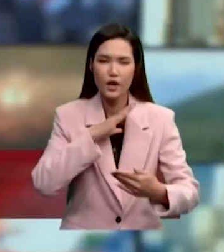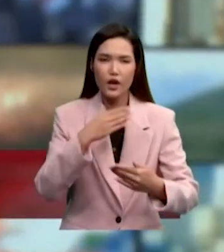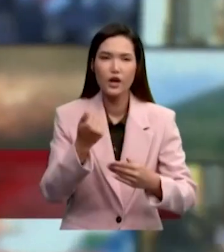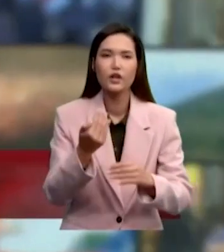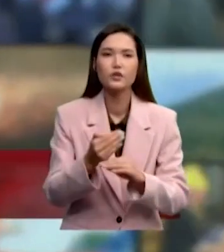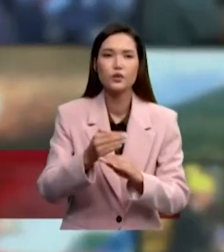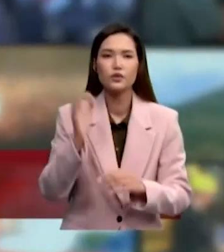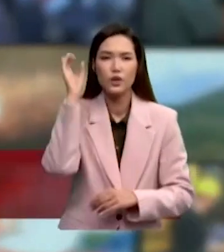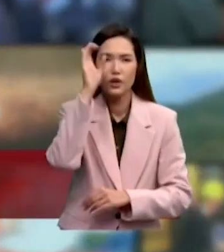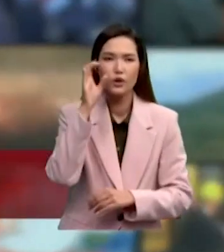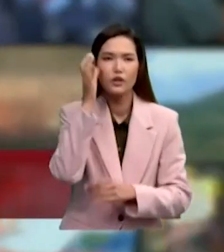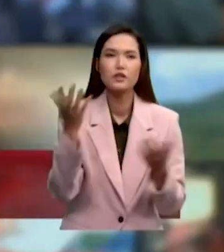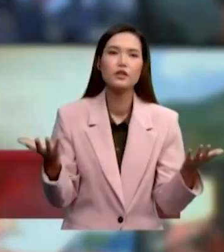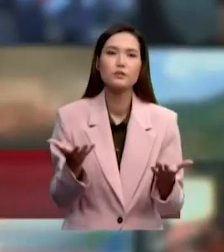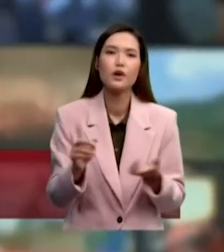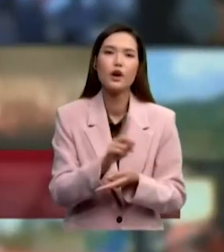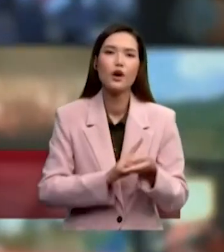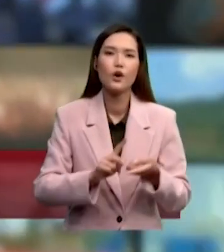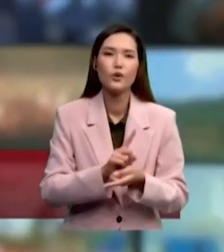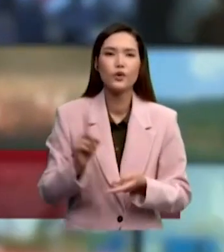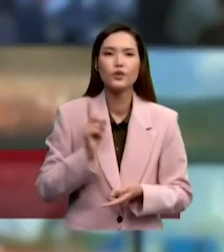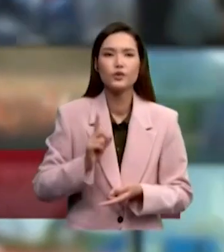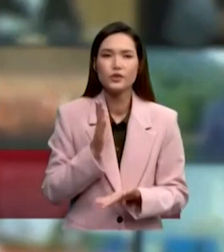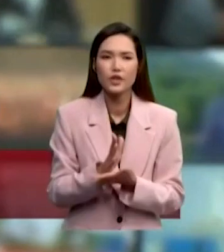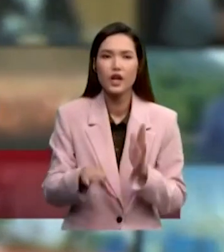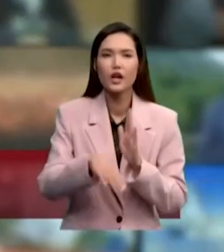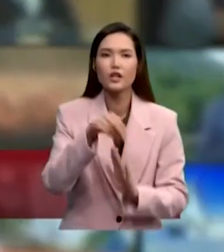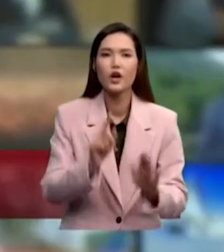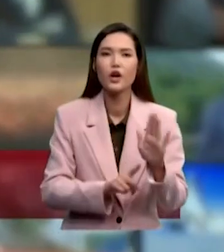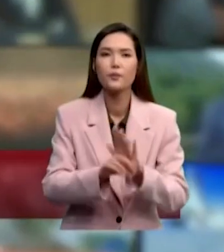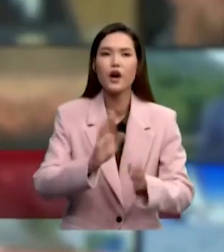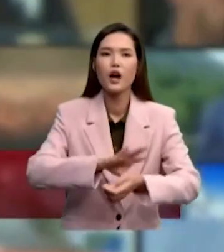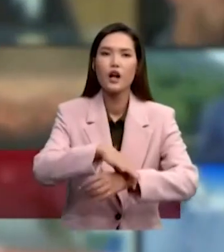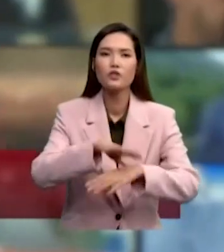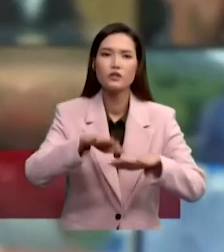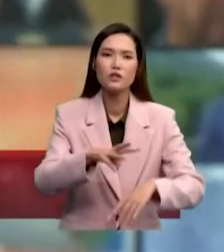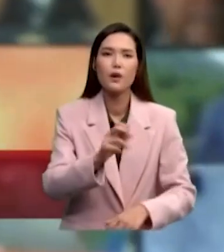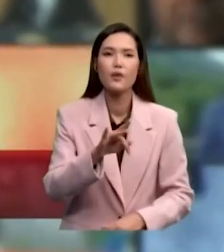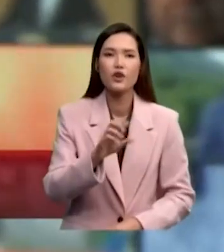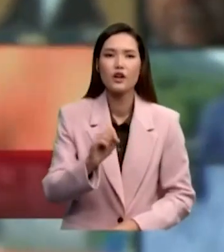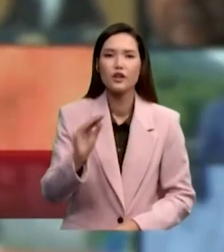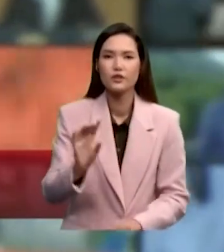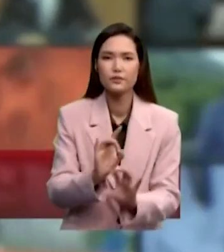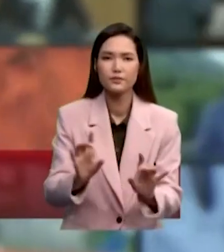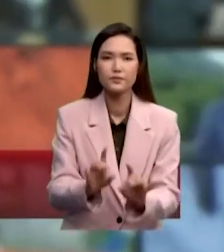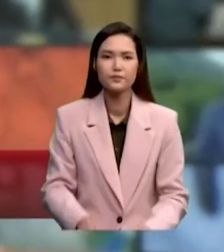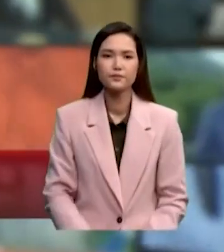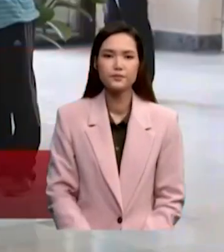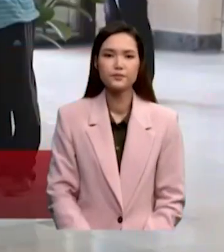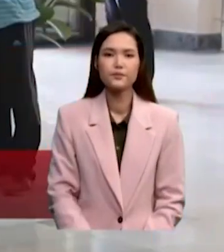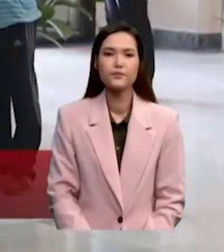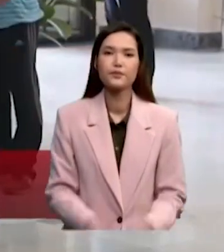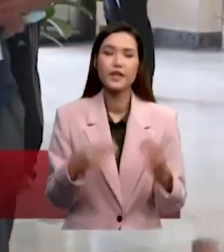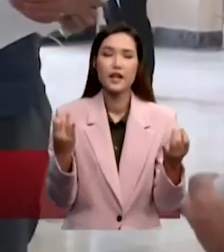кейін Өзбекстанда қандай өзгерістер күтіп тұр? Сайлау барысын Ташкенттегі әріптесім Маржан Жұмабай бақылады. Күні